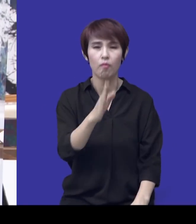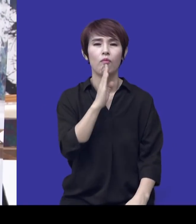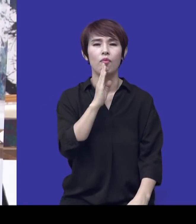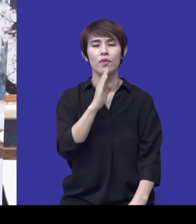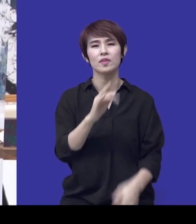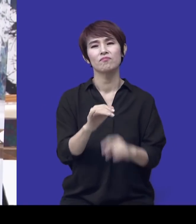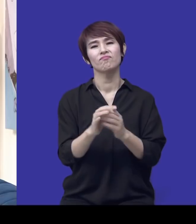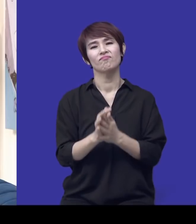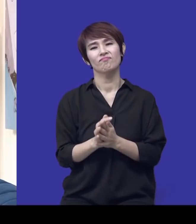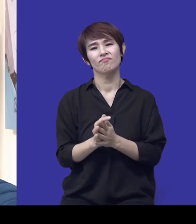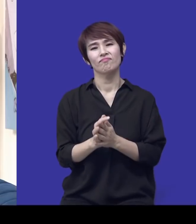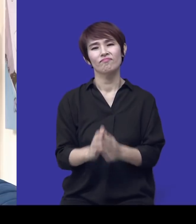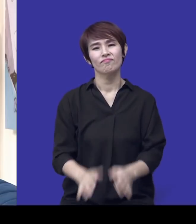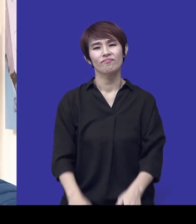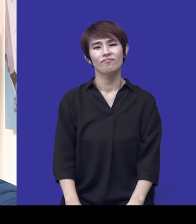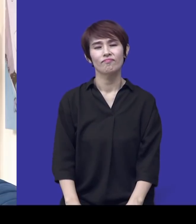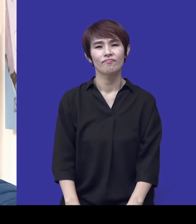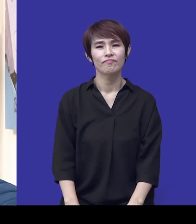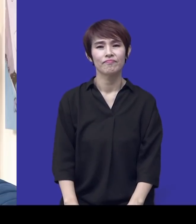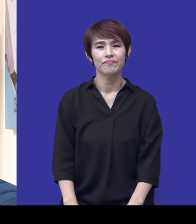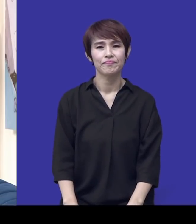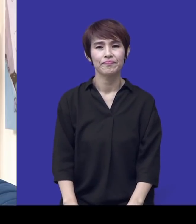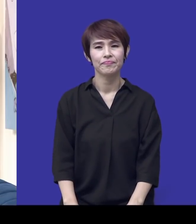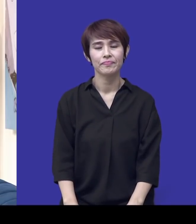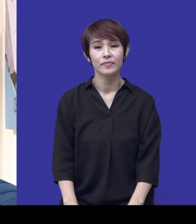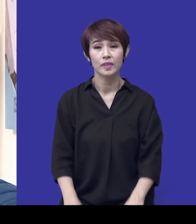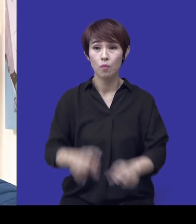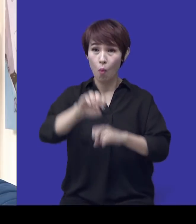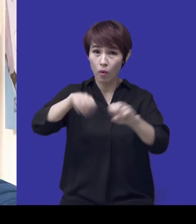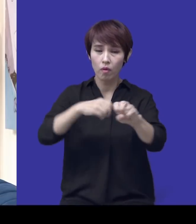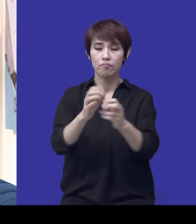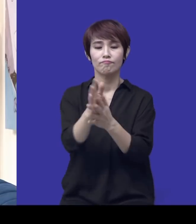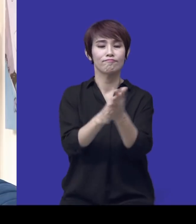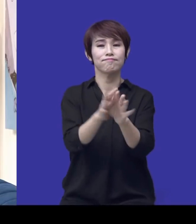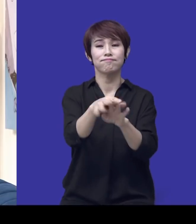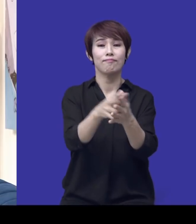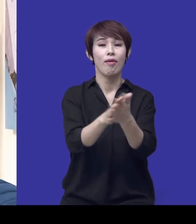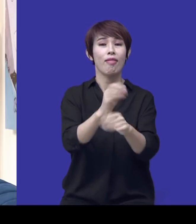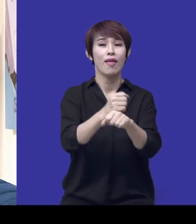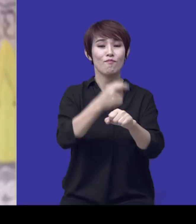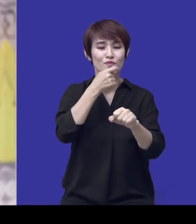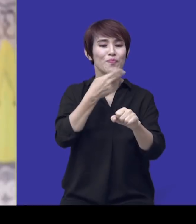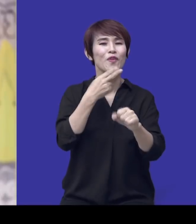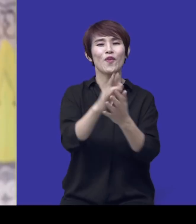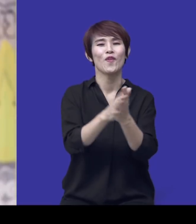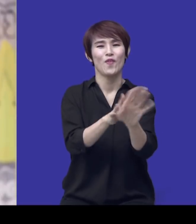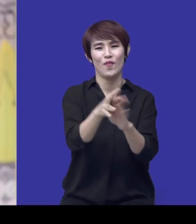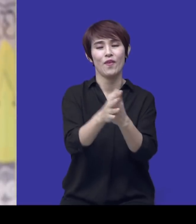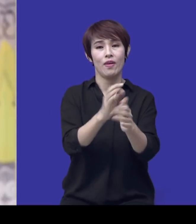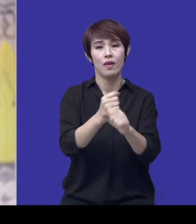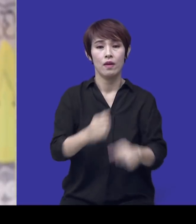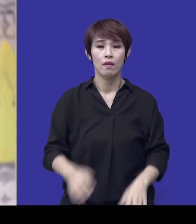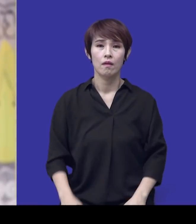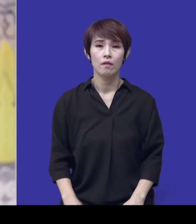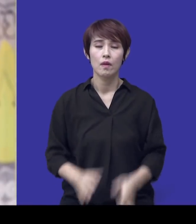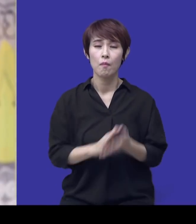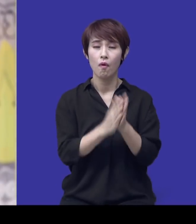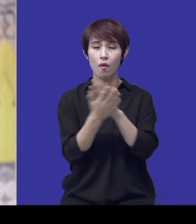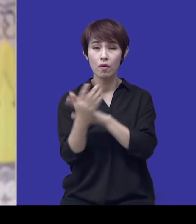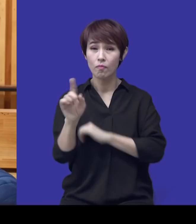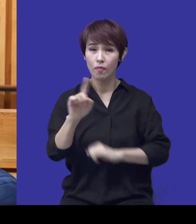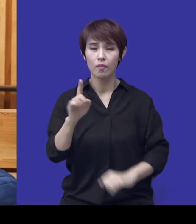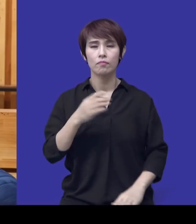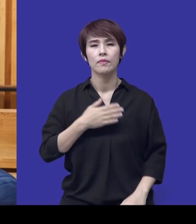너무. 근데 그 이후에 제가 인생이 변화된 게 뭐냐면 그냥 가만히 있어도 감사하게